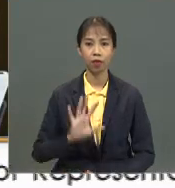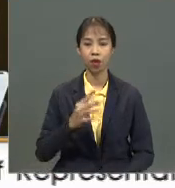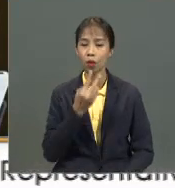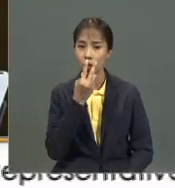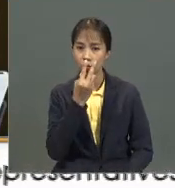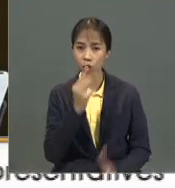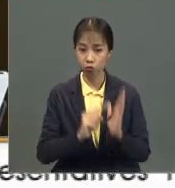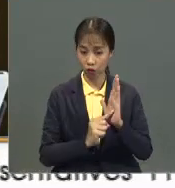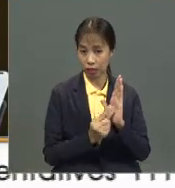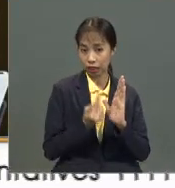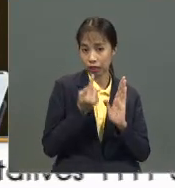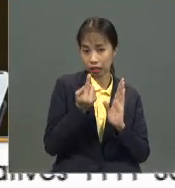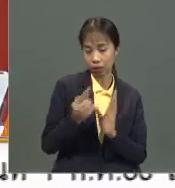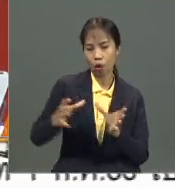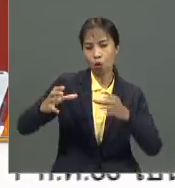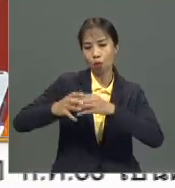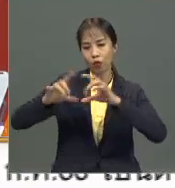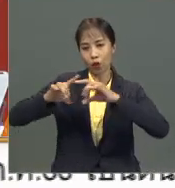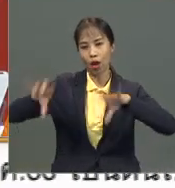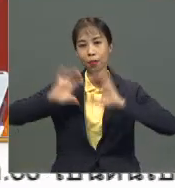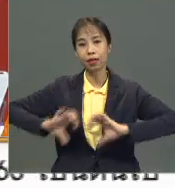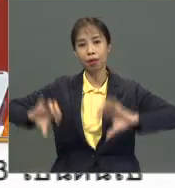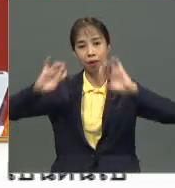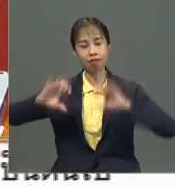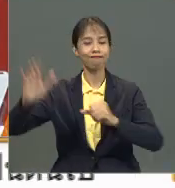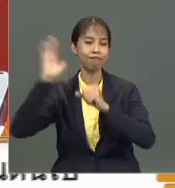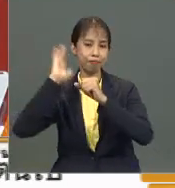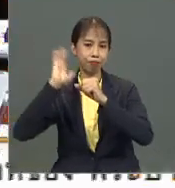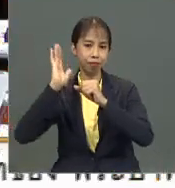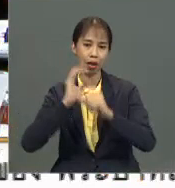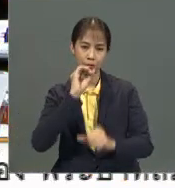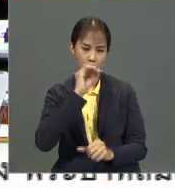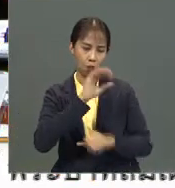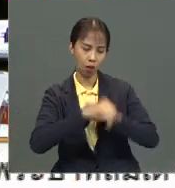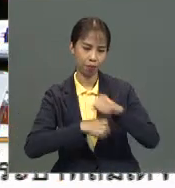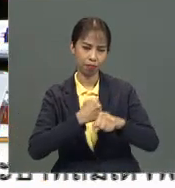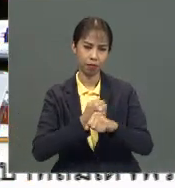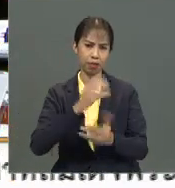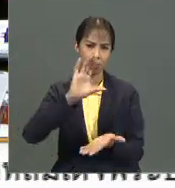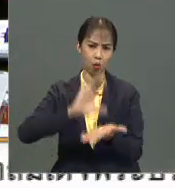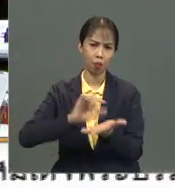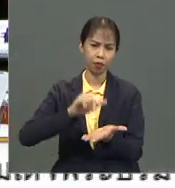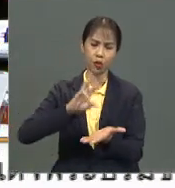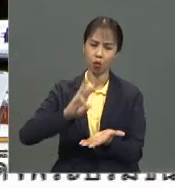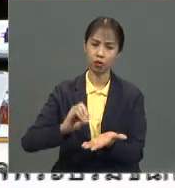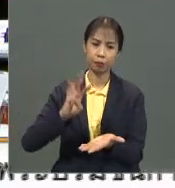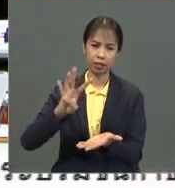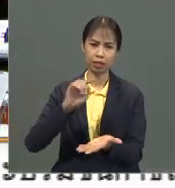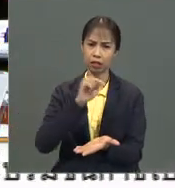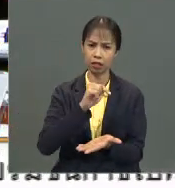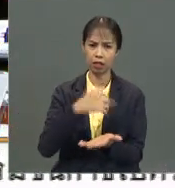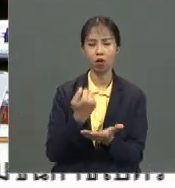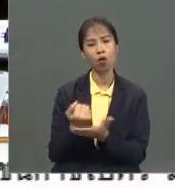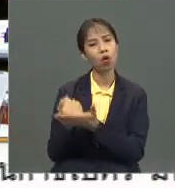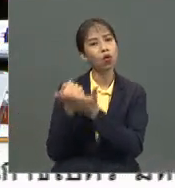เริ่มอภิปรายของฝ่ายค้านนะครับส่วนใหญ่ก็เห็นว่างบประมาณปี2564นั้นไม่ตอบคำถามว่าจะสามารถรอง